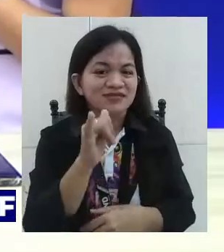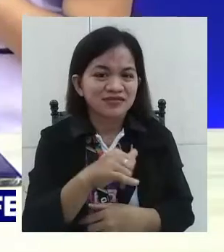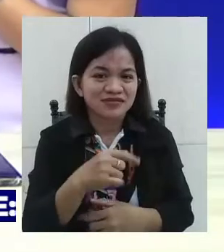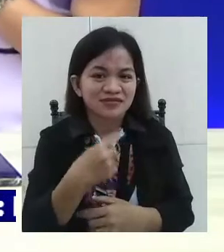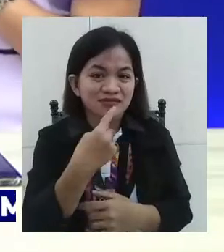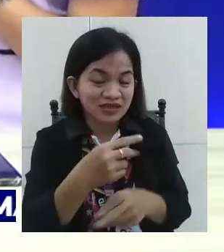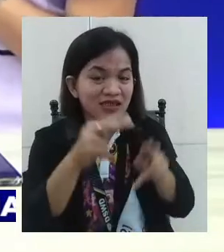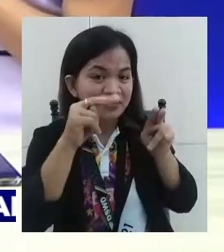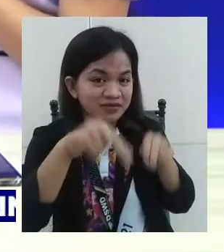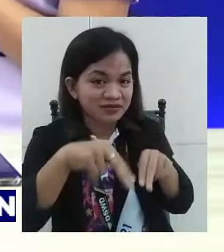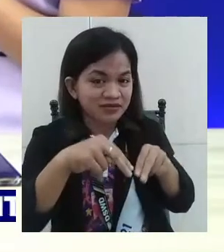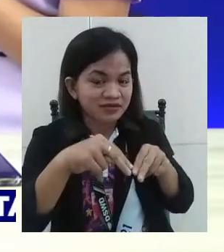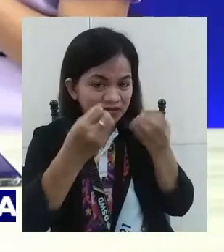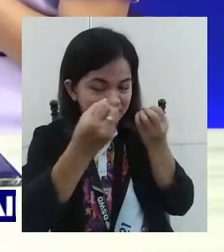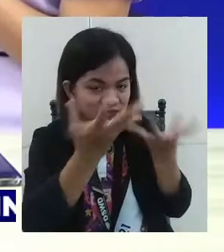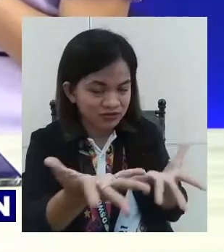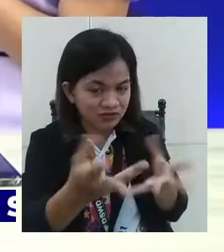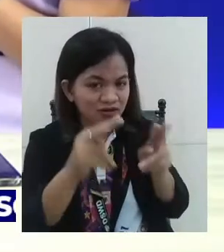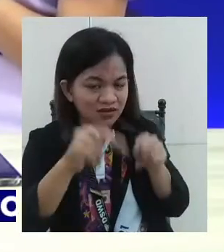ng